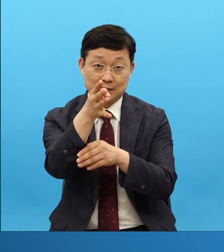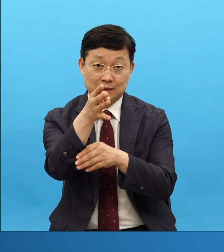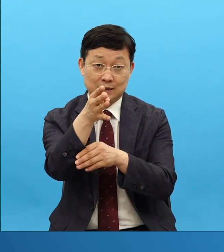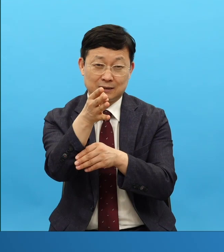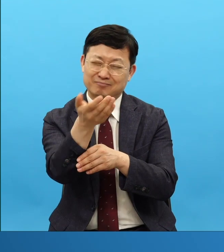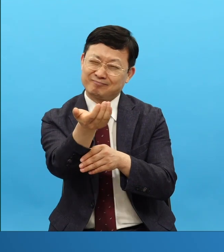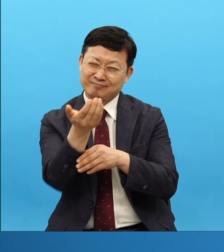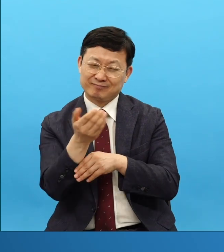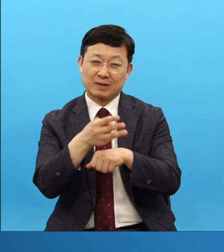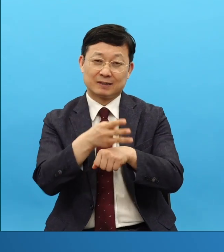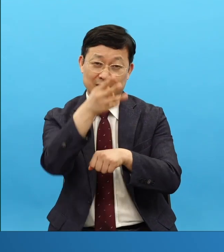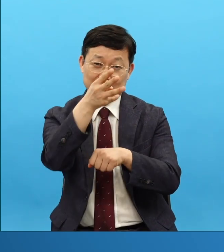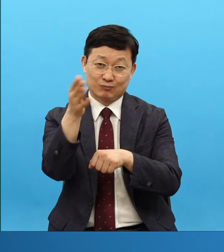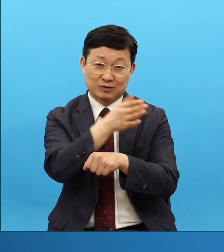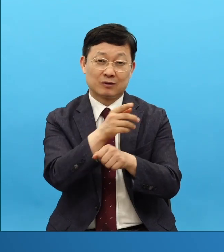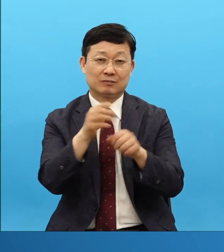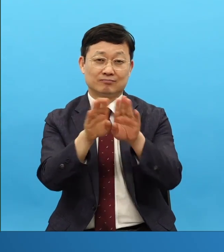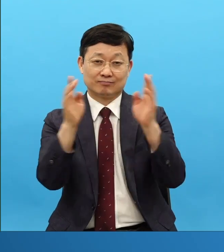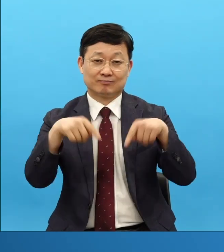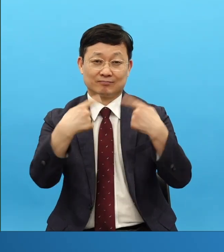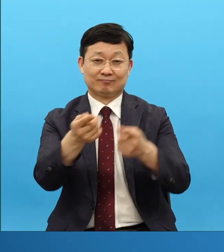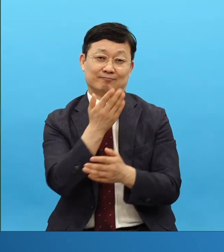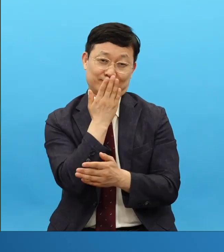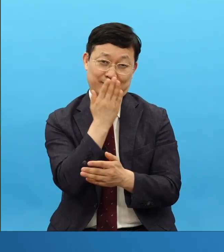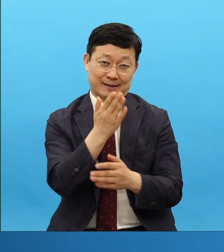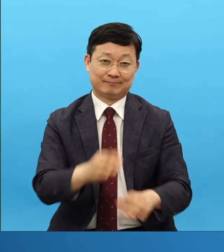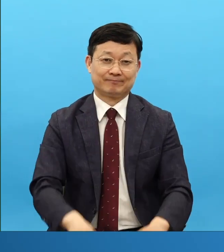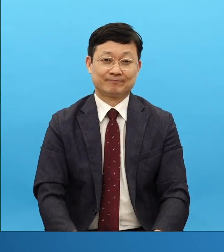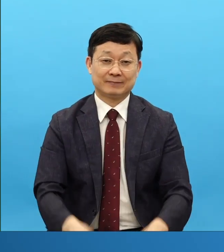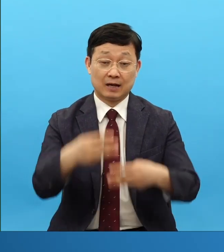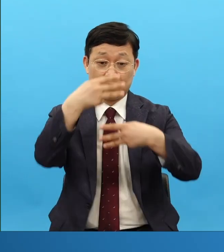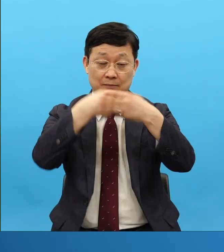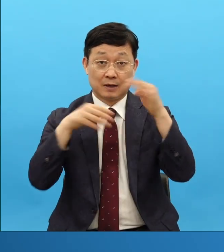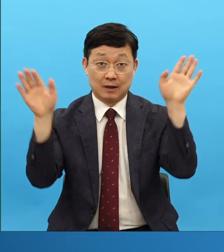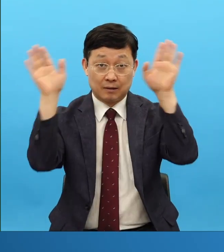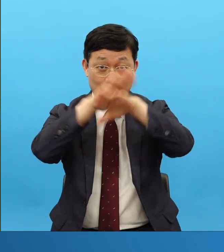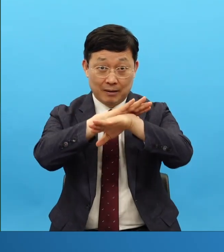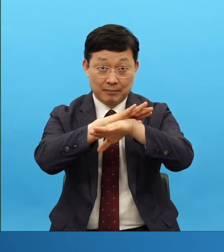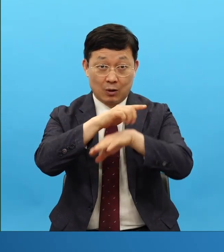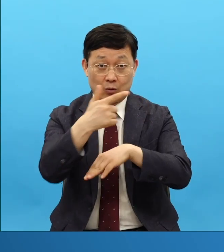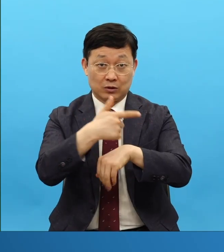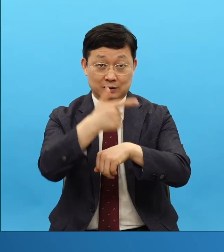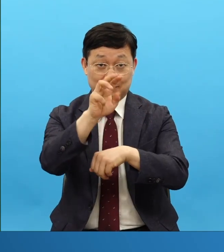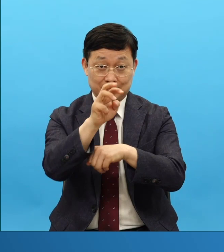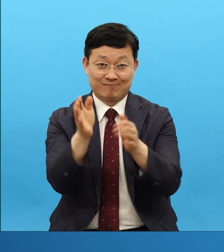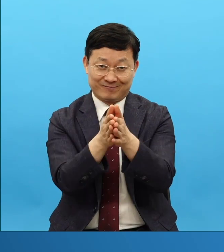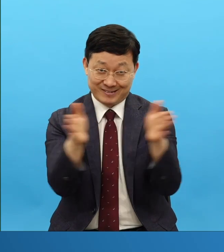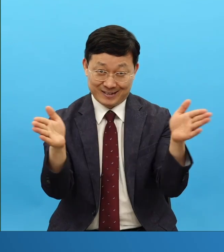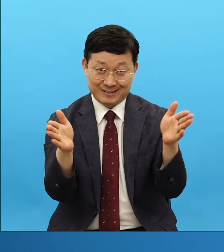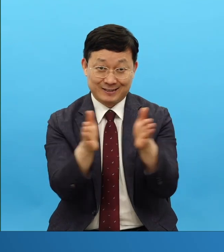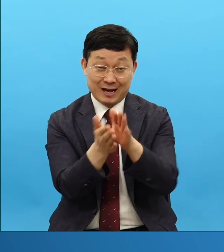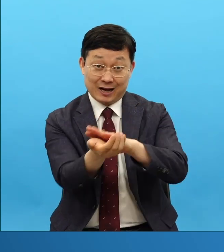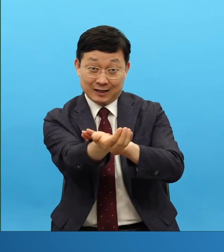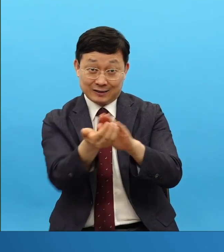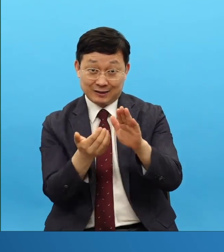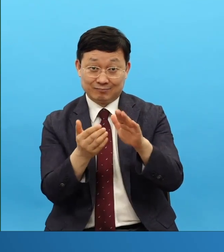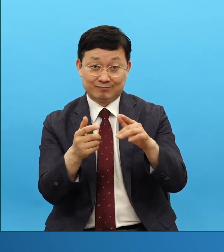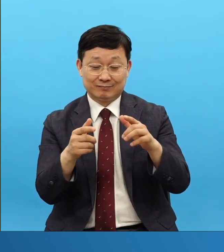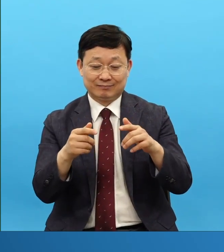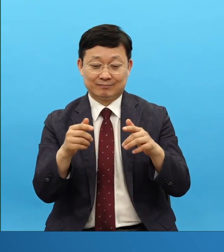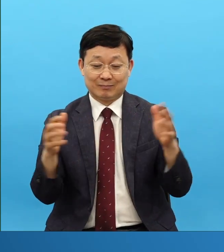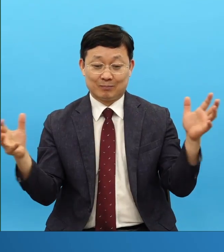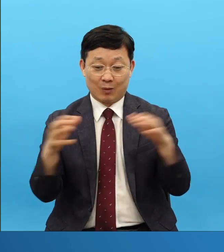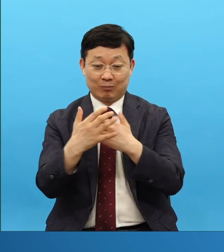오후 3시로 변경되었습니다. 랩넌트 나잇 시작 시간은 오후 6시 30분이며 시작 전까지 엑스코 내에서는